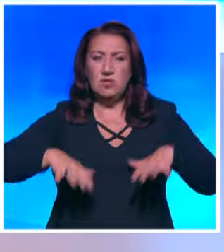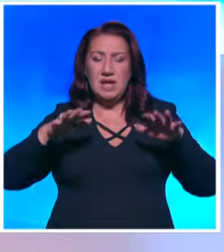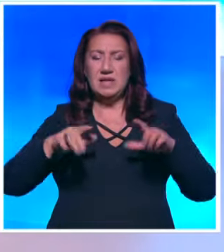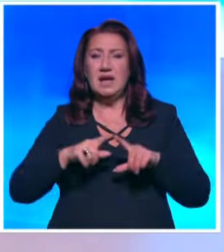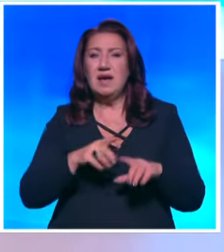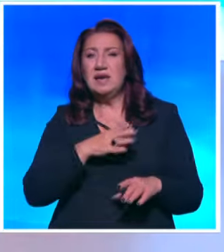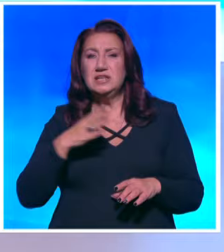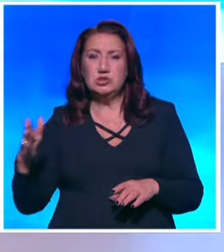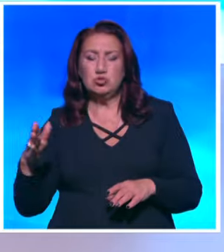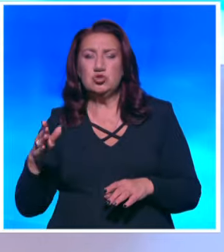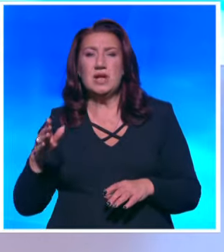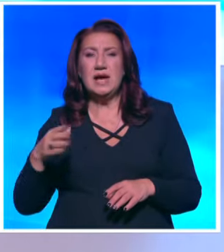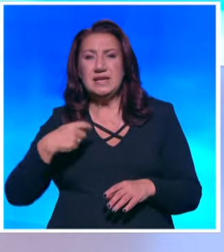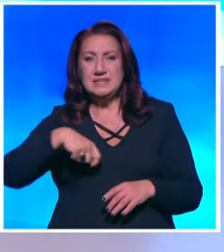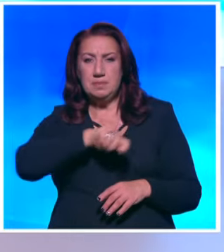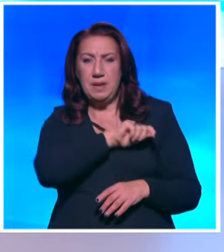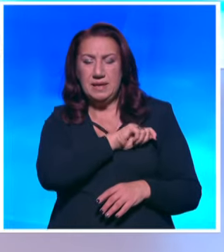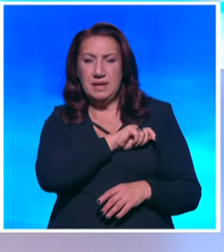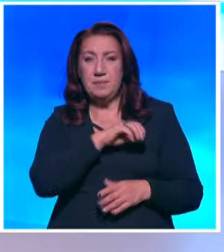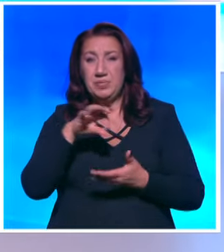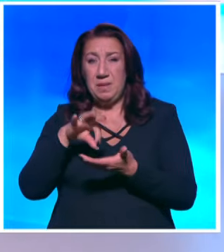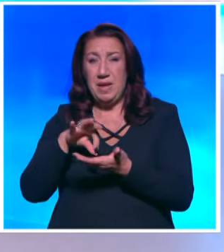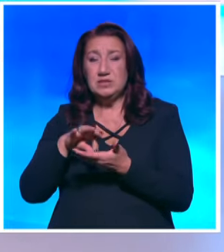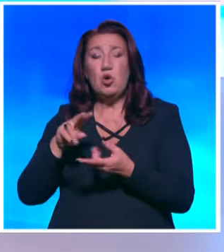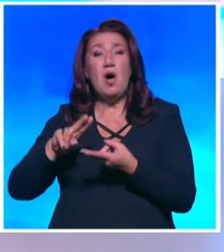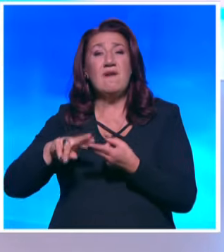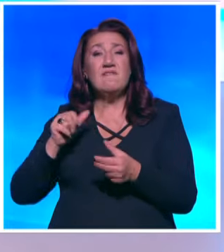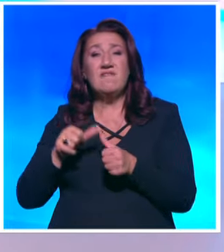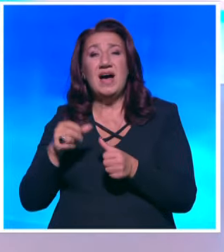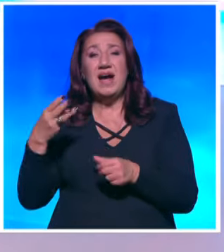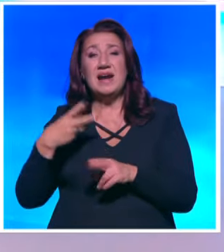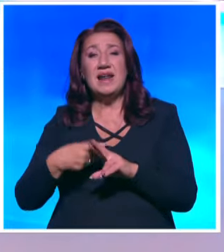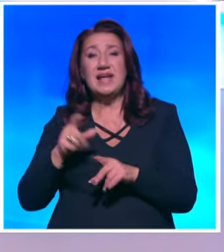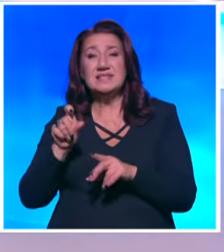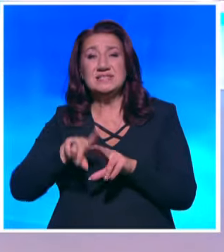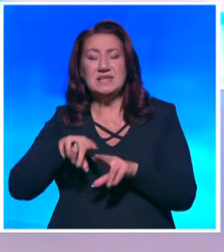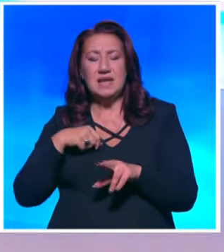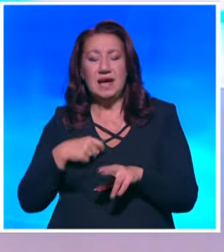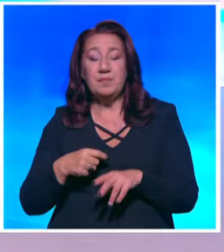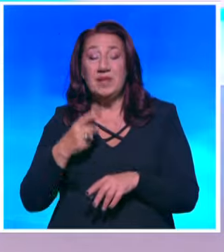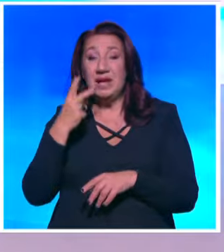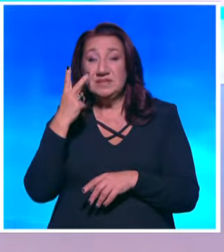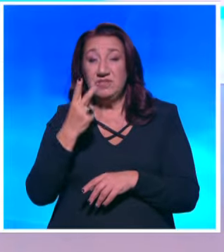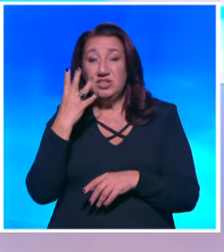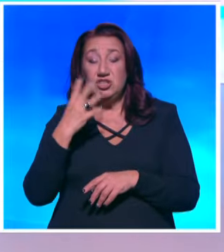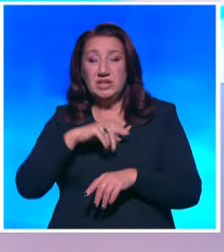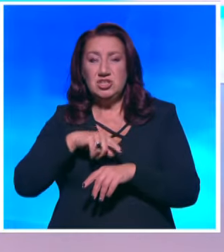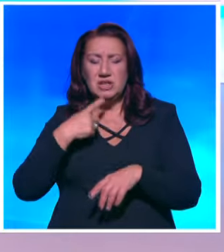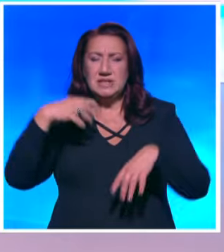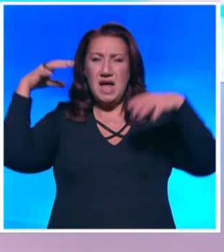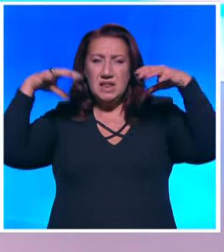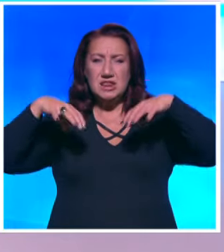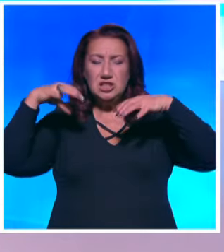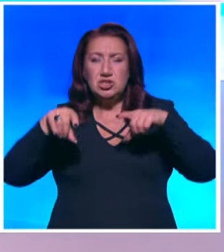ситуацията в района на Валенсия, където за едно денонощие се изля толкова дъжд, колкото е нормата за цяла година.